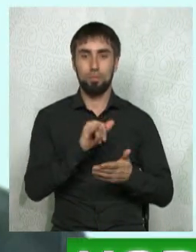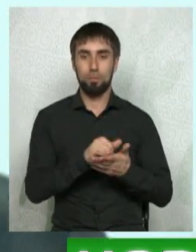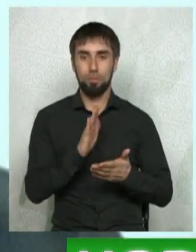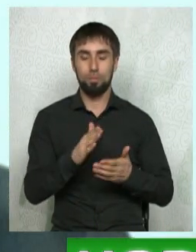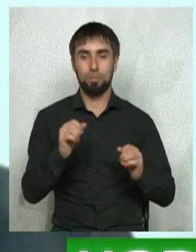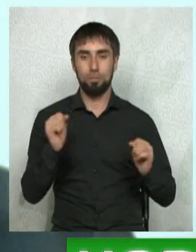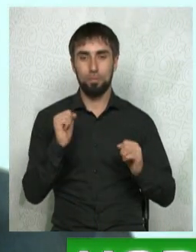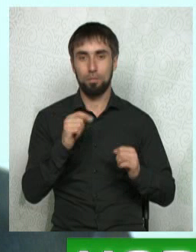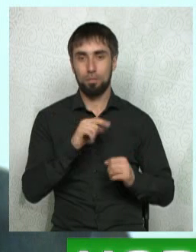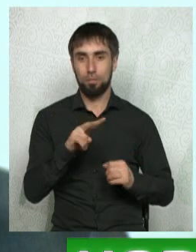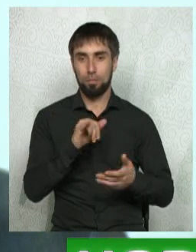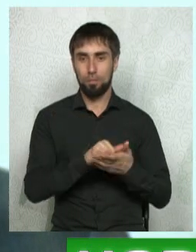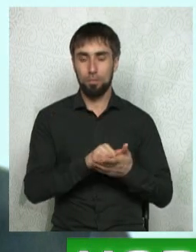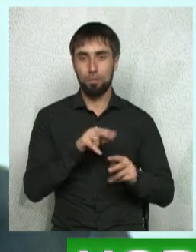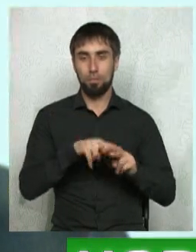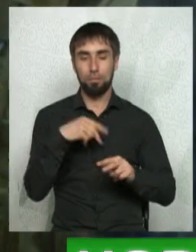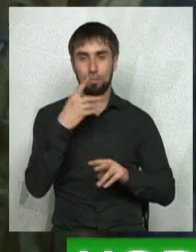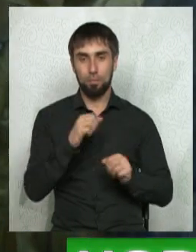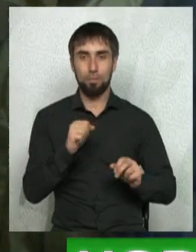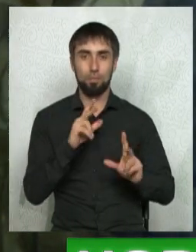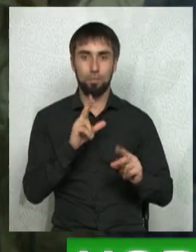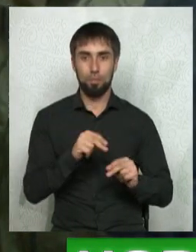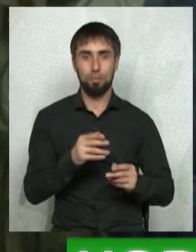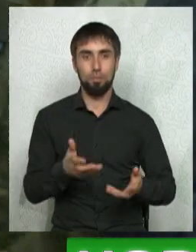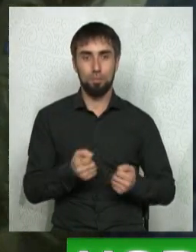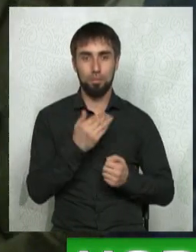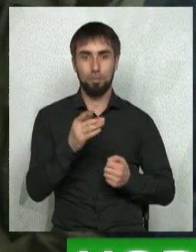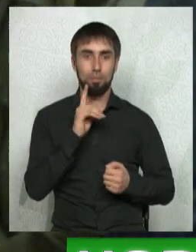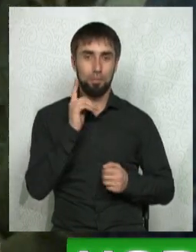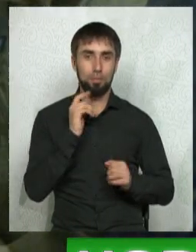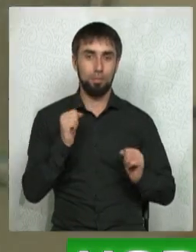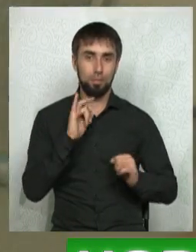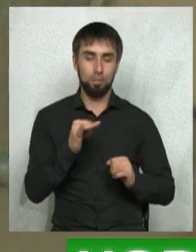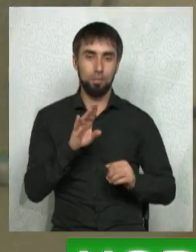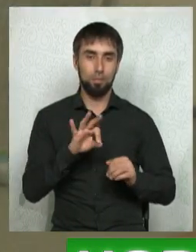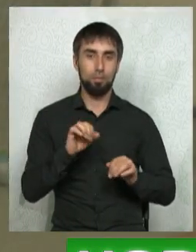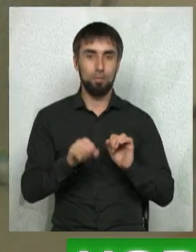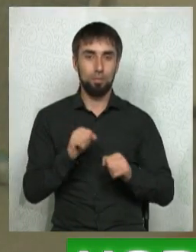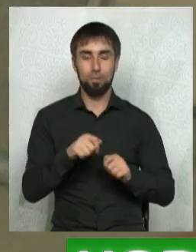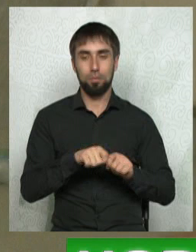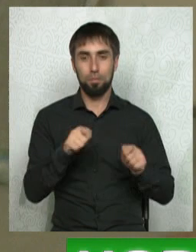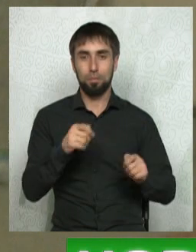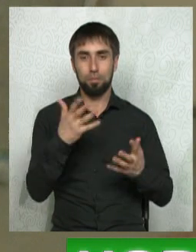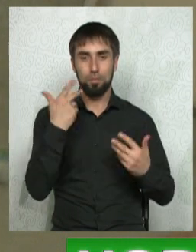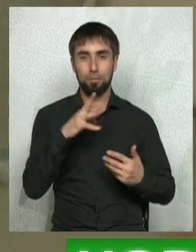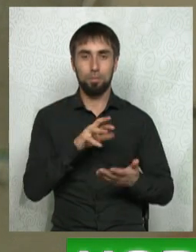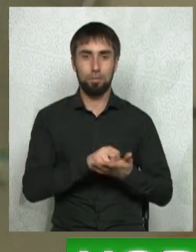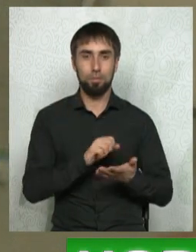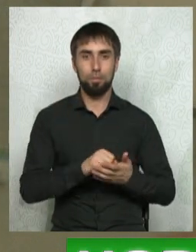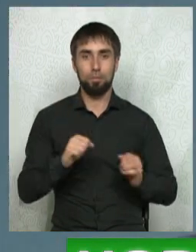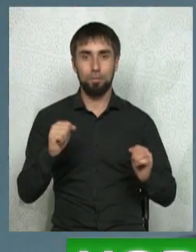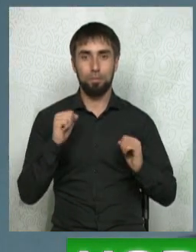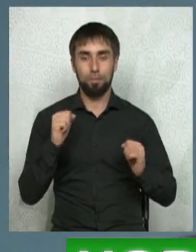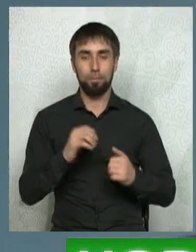разместить тренажеры. Местные власти, в свою очередь, обещают поддержать юных спортсменов и по возможности создавать им условия для занятий